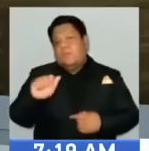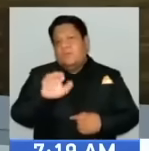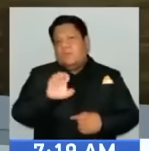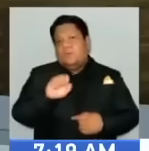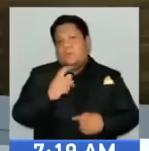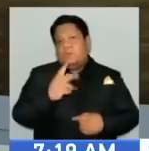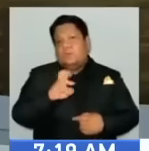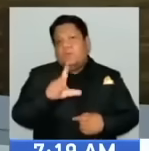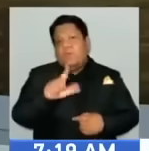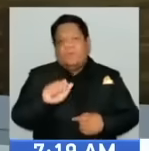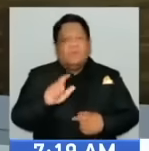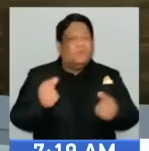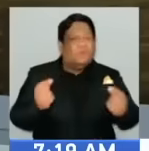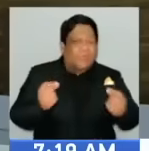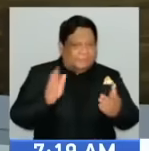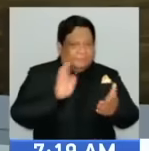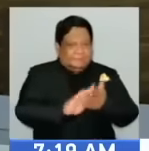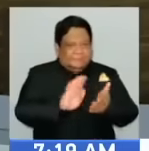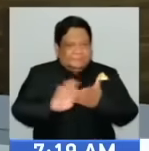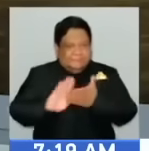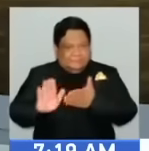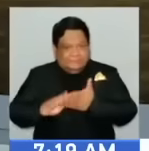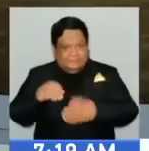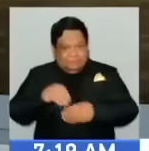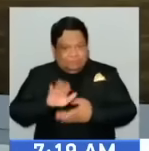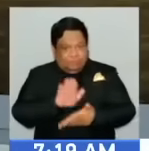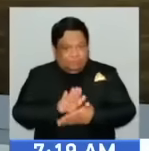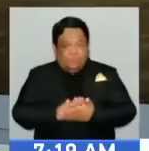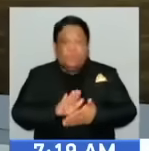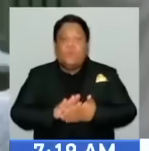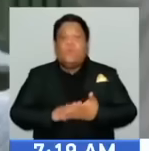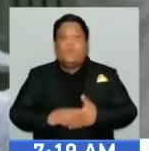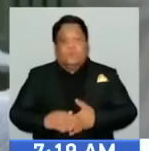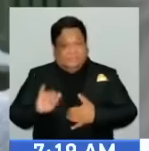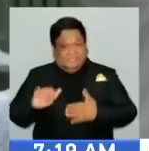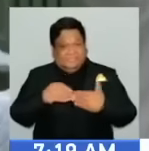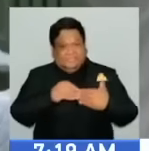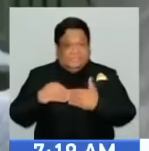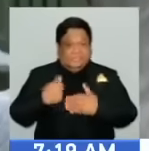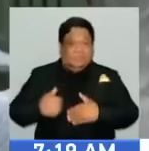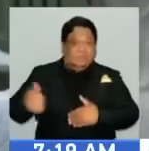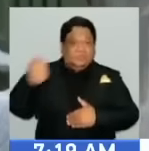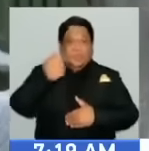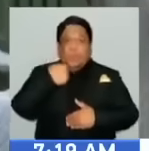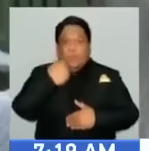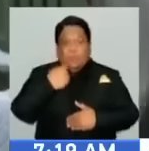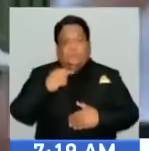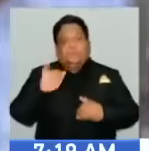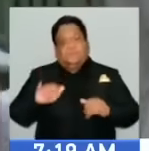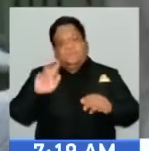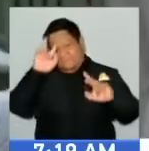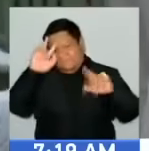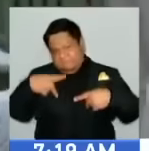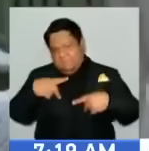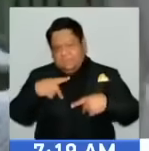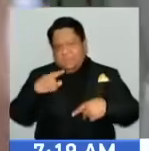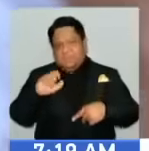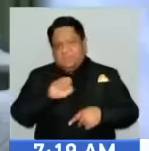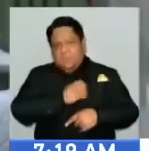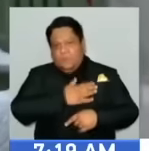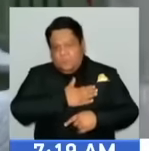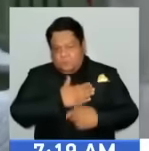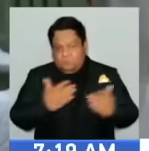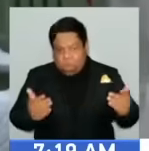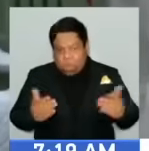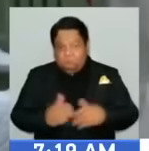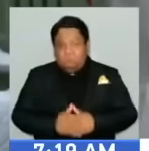Sara Duterte sa Tarlac National High School. Dumating din sa aktividad ang ilang mga guro. Ang Brigada Eskwela ay proyekto ng Department